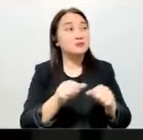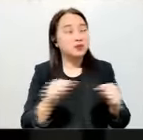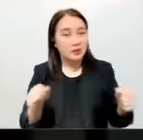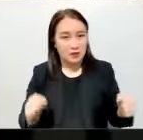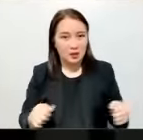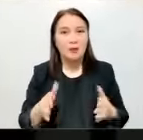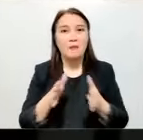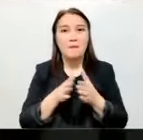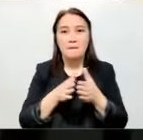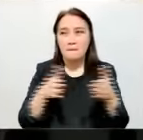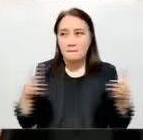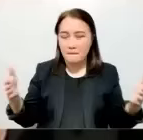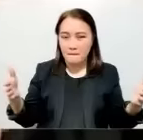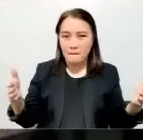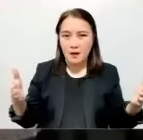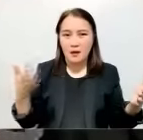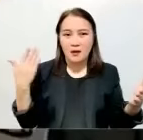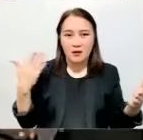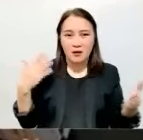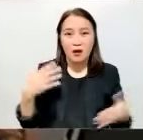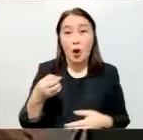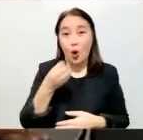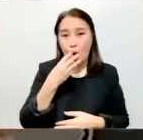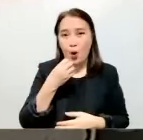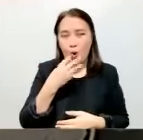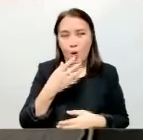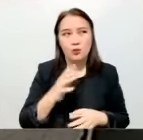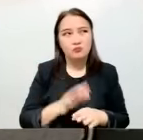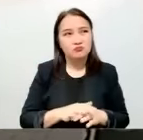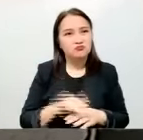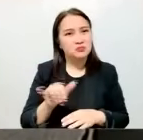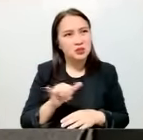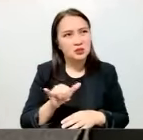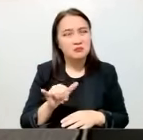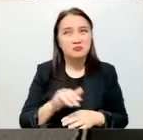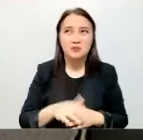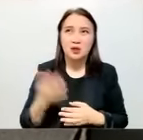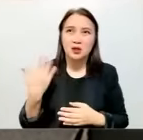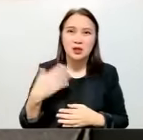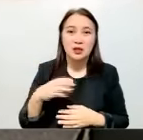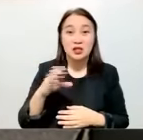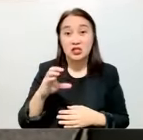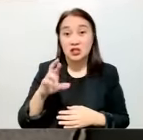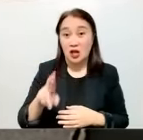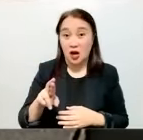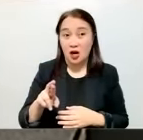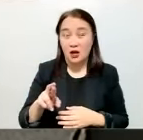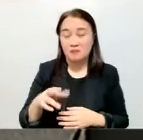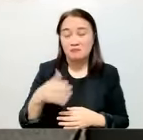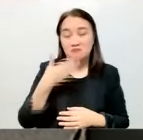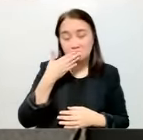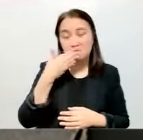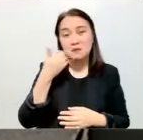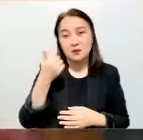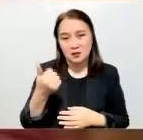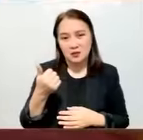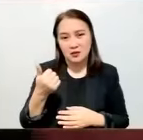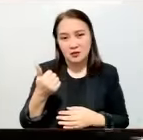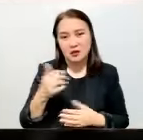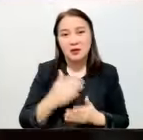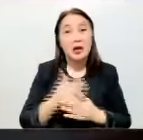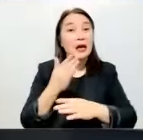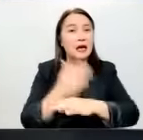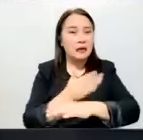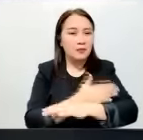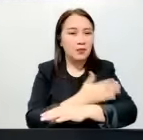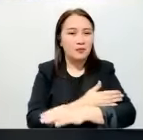sa Hong Kong. Then yung sa mga CRs nila, magaganda and most improved talaga siya. Sa San